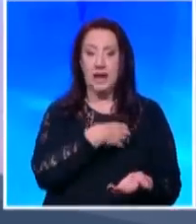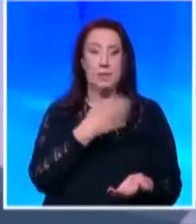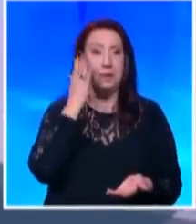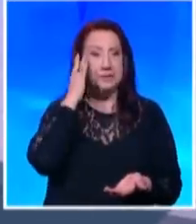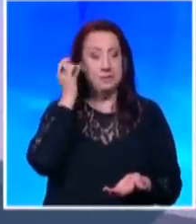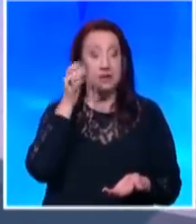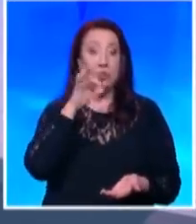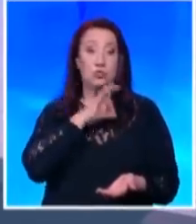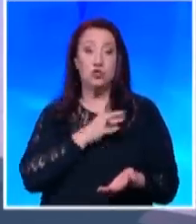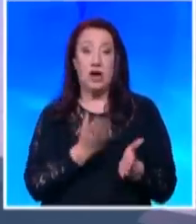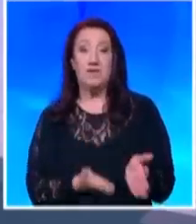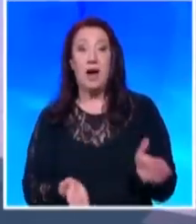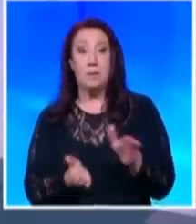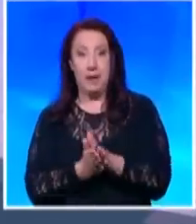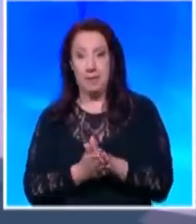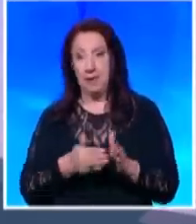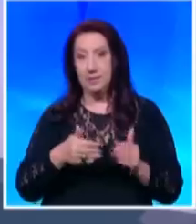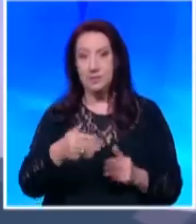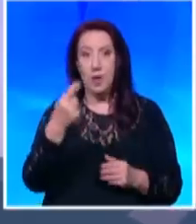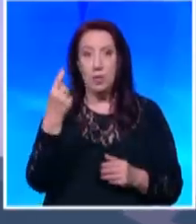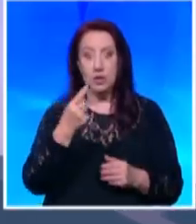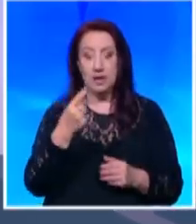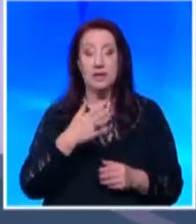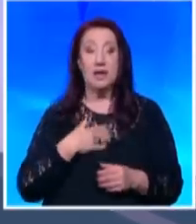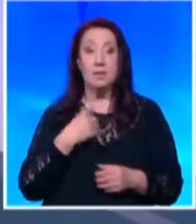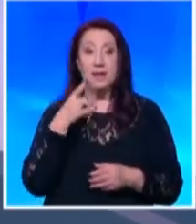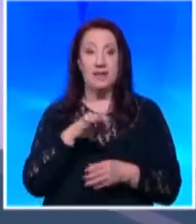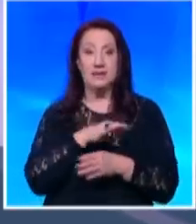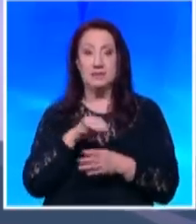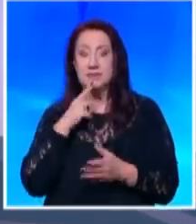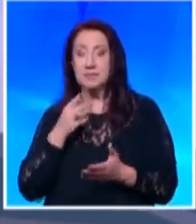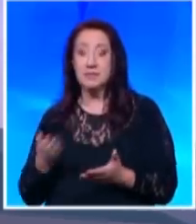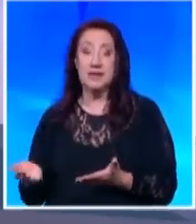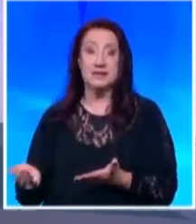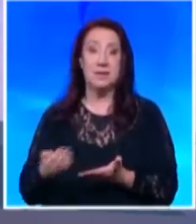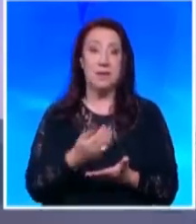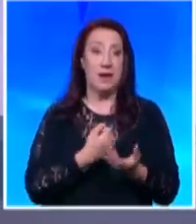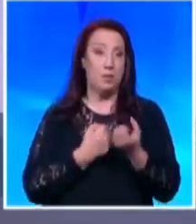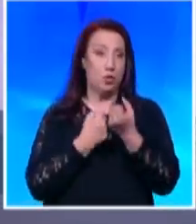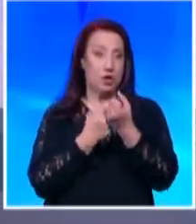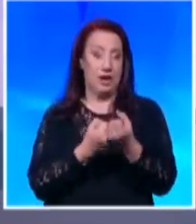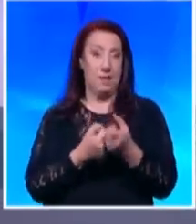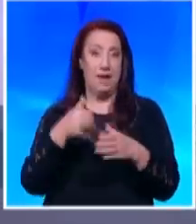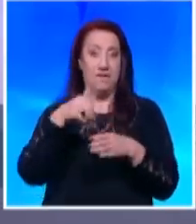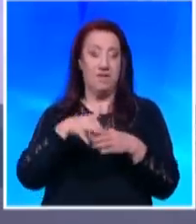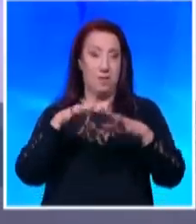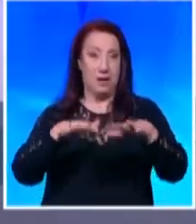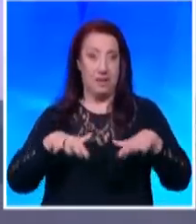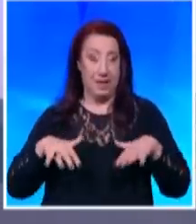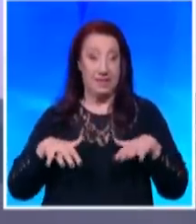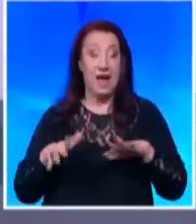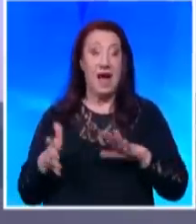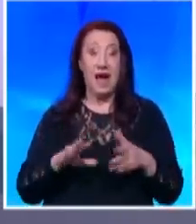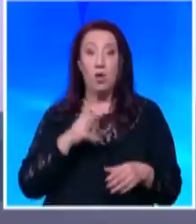папката в понеделник, той има седмица да събере подкрепа за кабинета си в парламента. Ако на 22 май върне мандата със състав